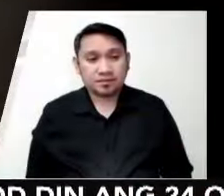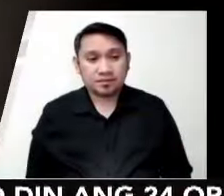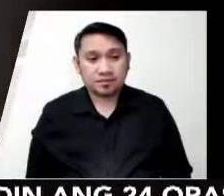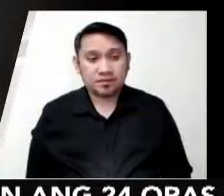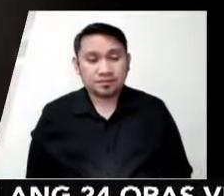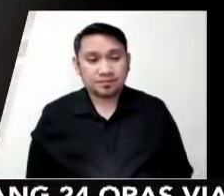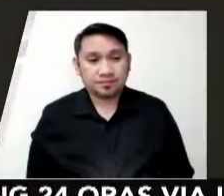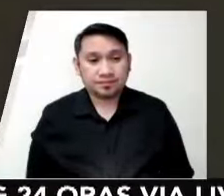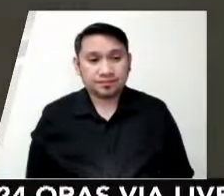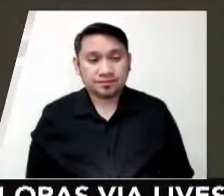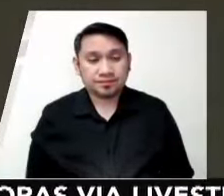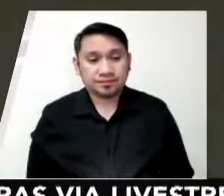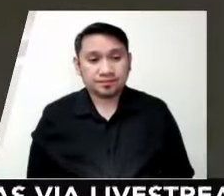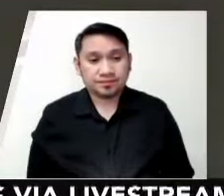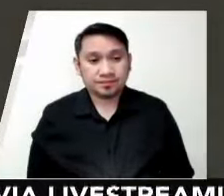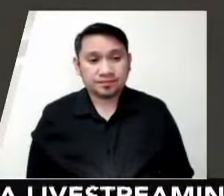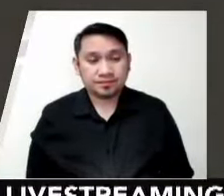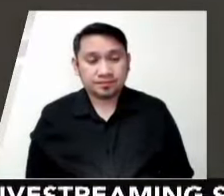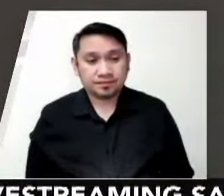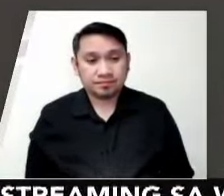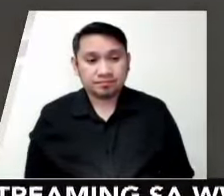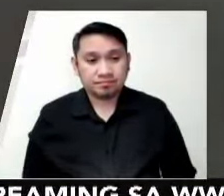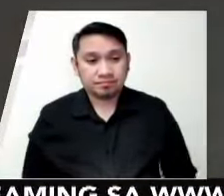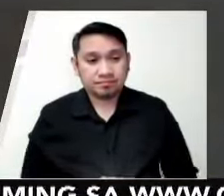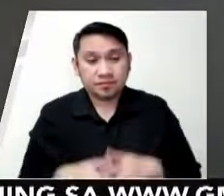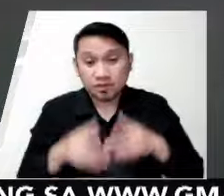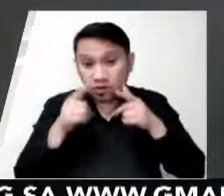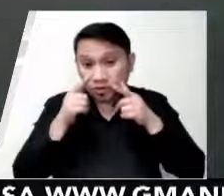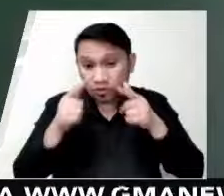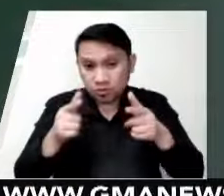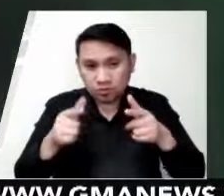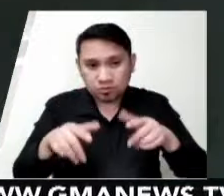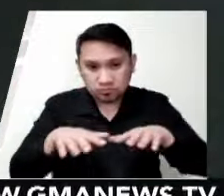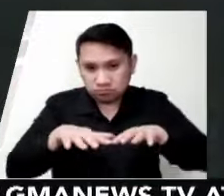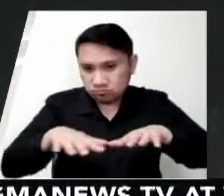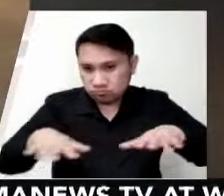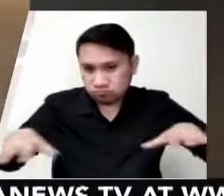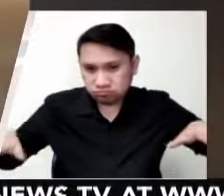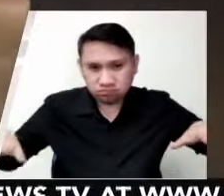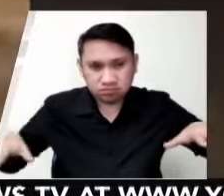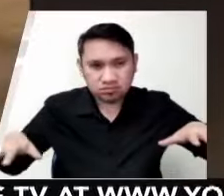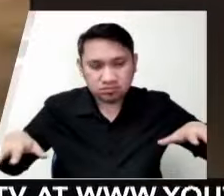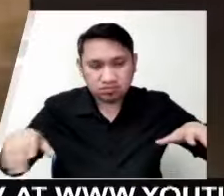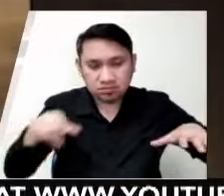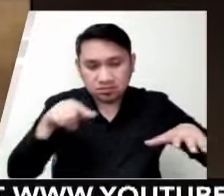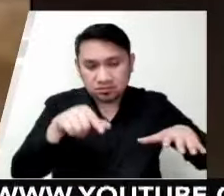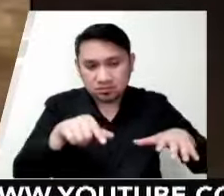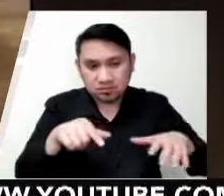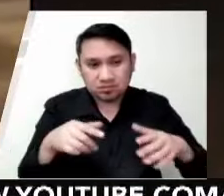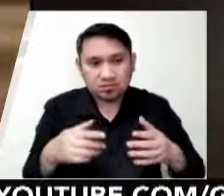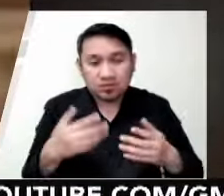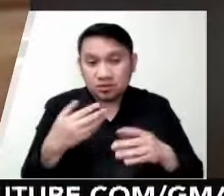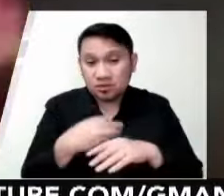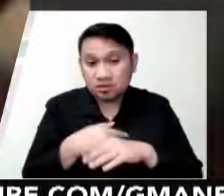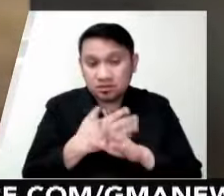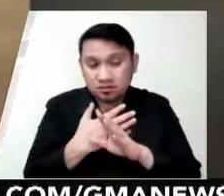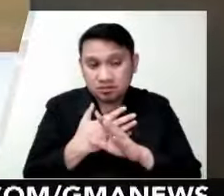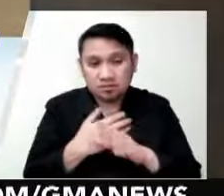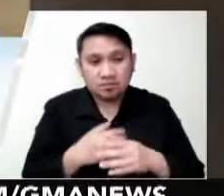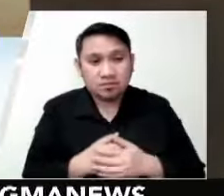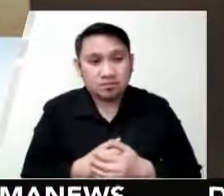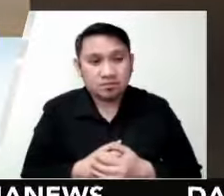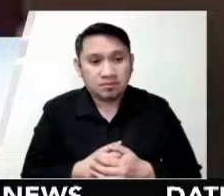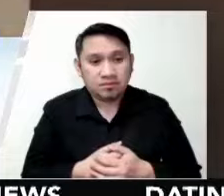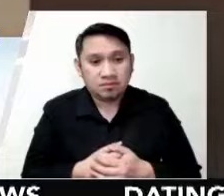Alegre nagmistulang swimming pool ang southbound Lane ng Davao Cotabato highway sa barangay astorga sa Santa Cruz Davao del Sur